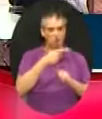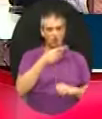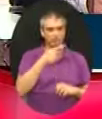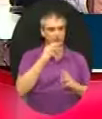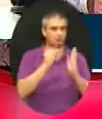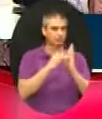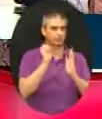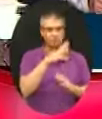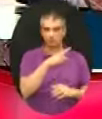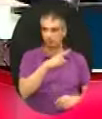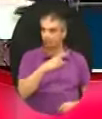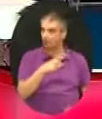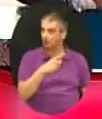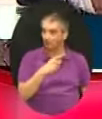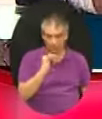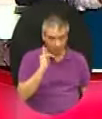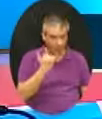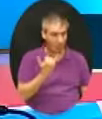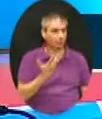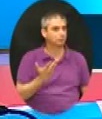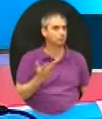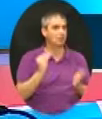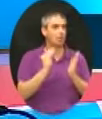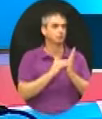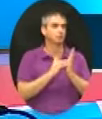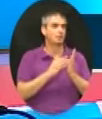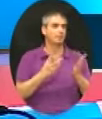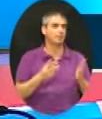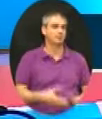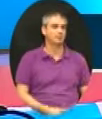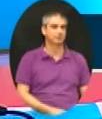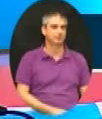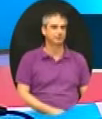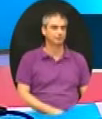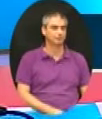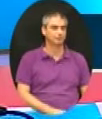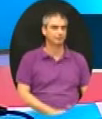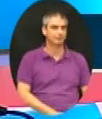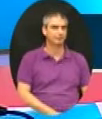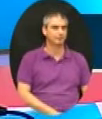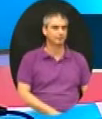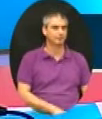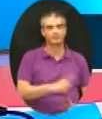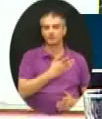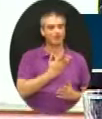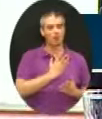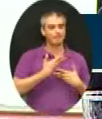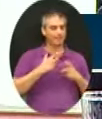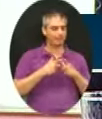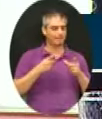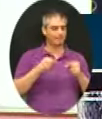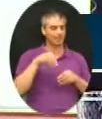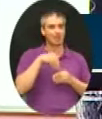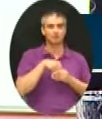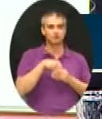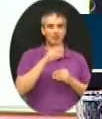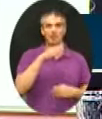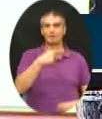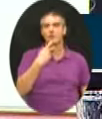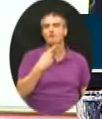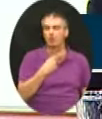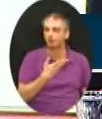מהדור שלנו. את ההרשמה לבחירות. כן, ממש. וגם שהם לא מקבלים פתקי הצבעה גם